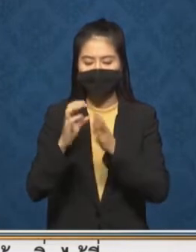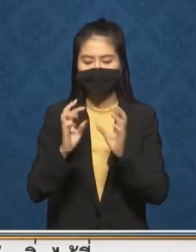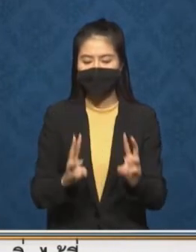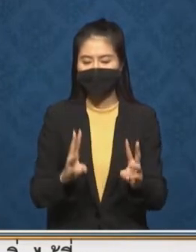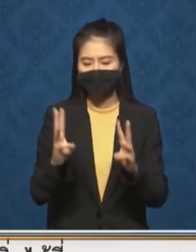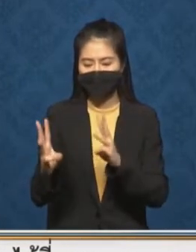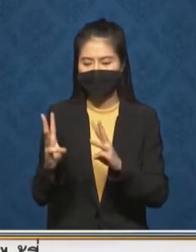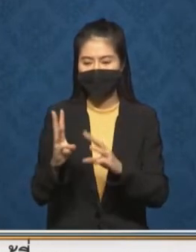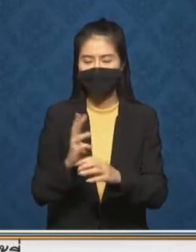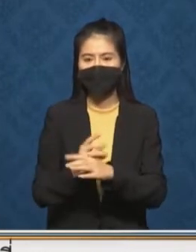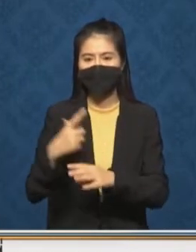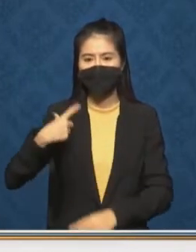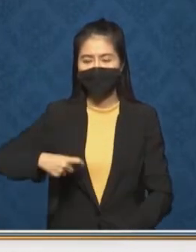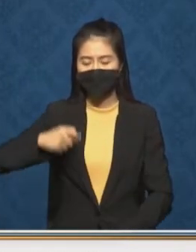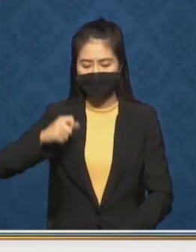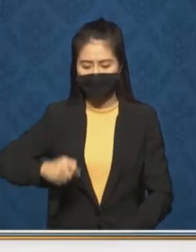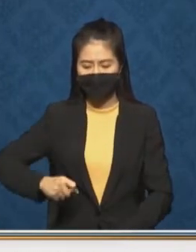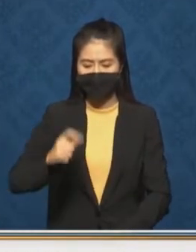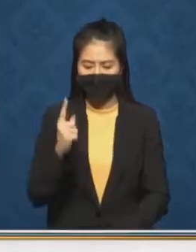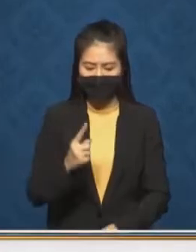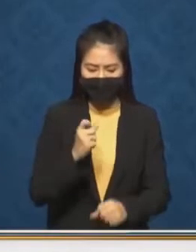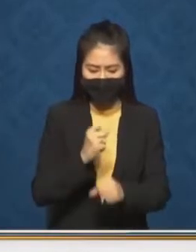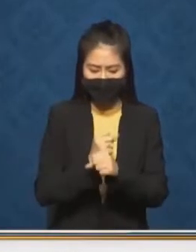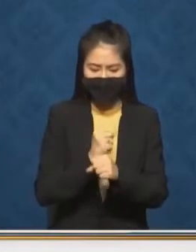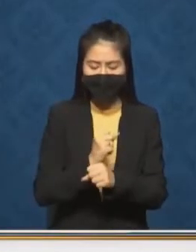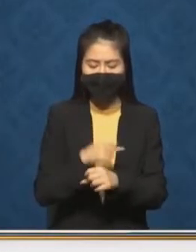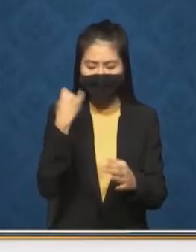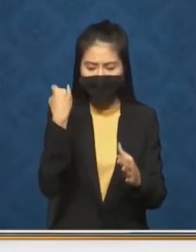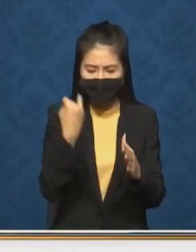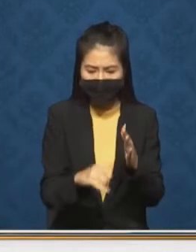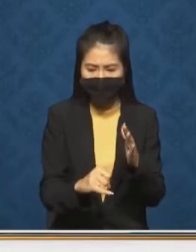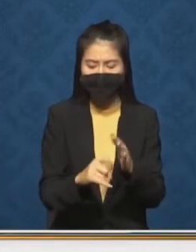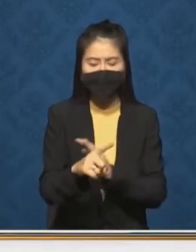saudadeที่บอกวผวธษาต้มคามผิดมีฐานใดบ้าง